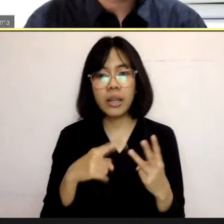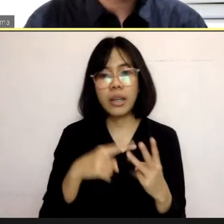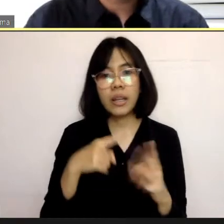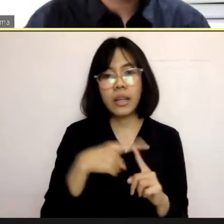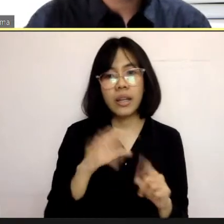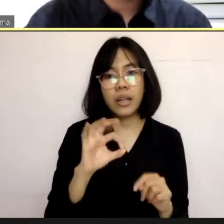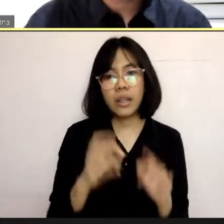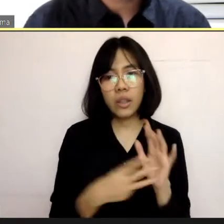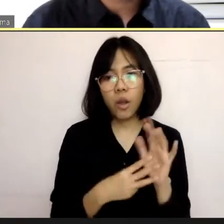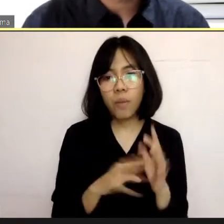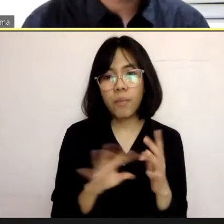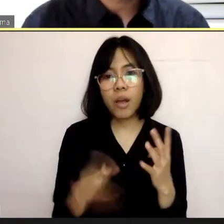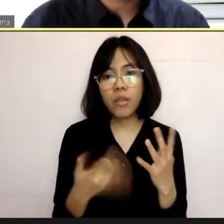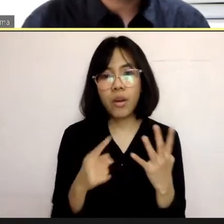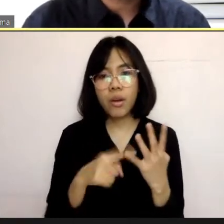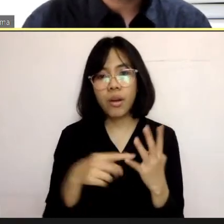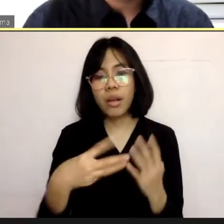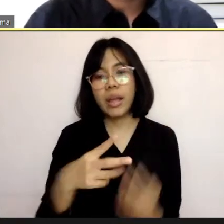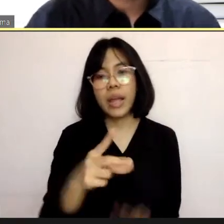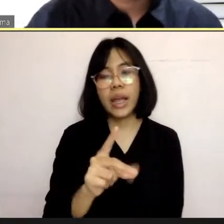Eri. Silakan Mas Damar.